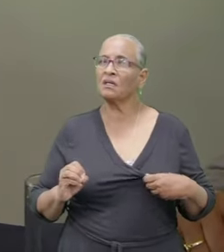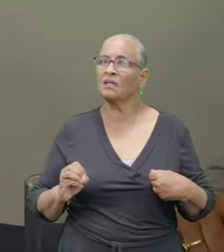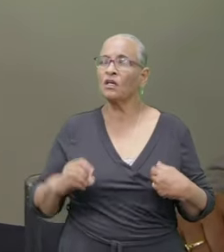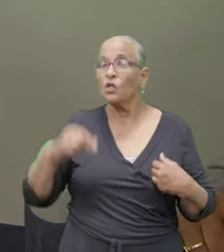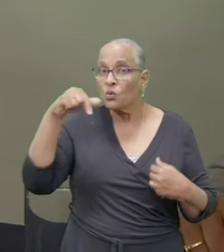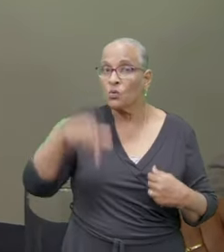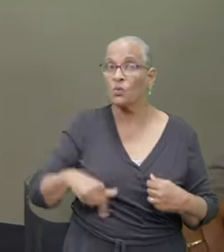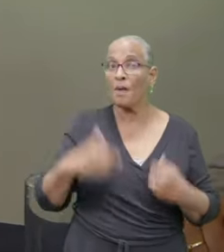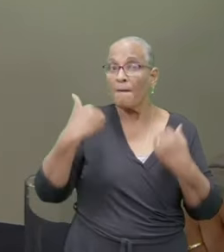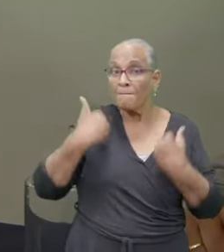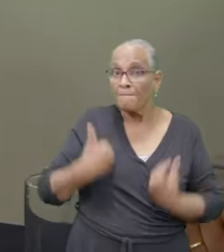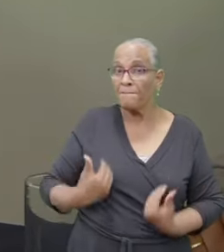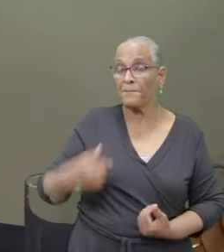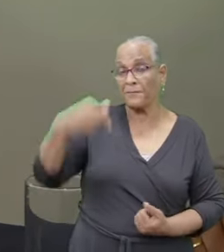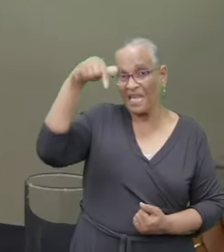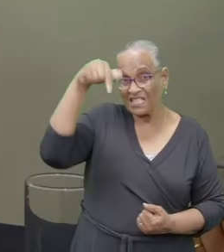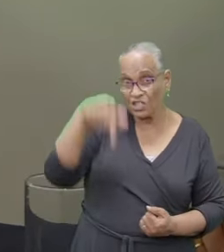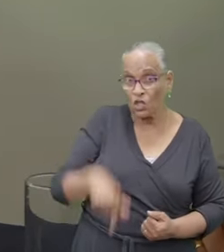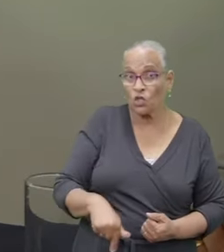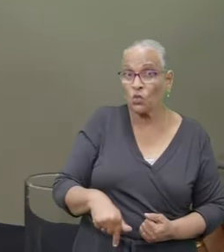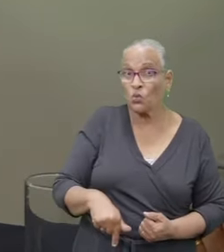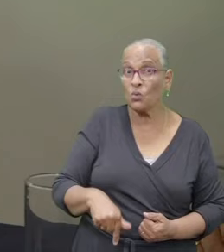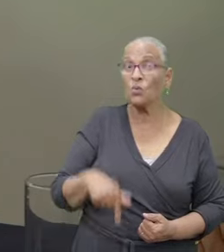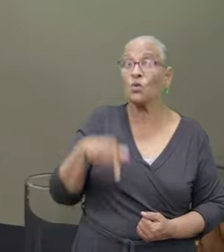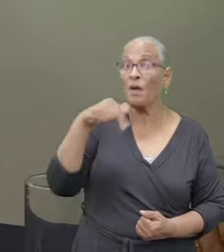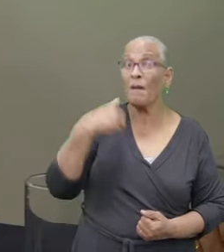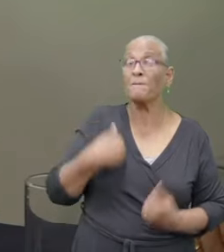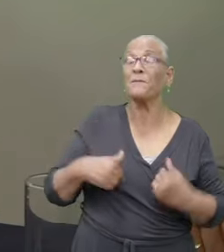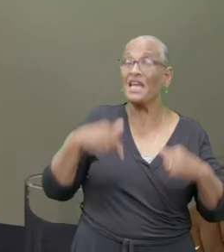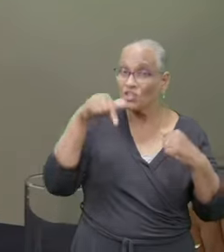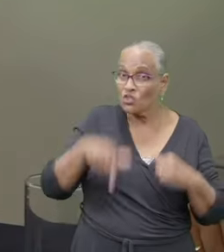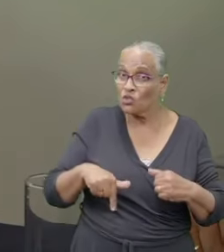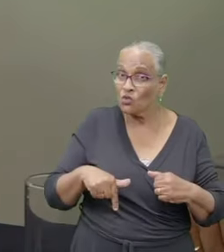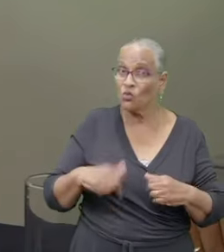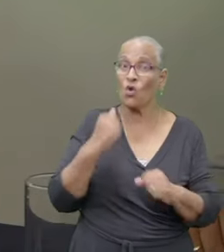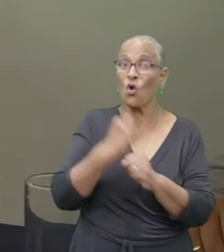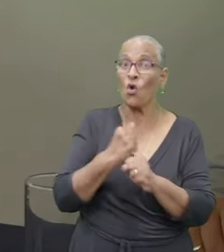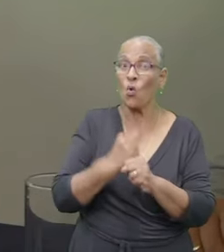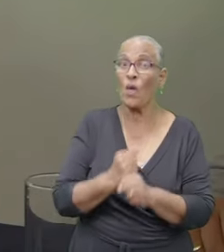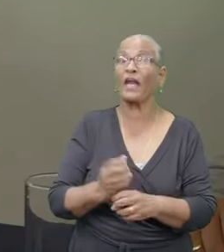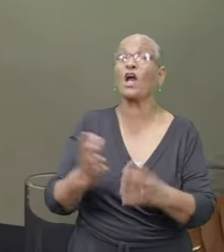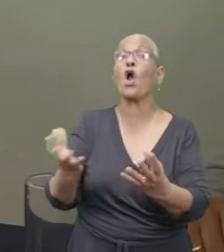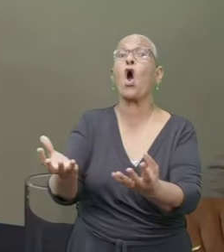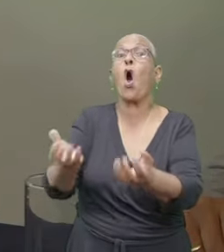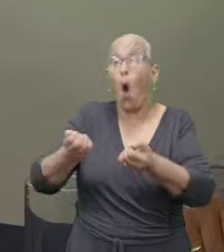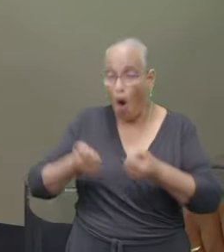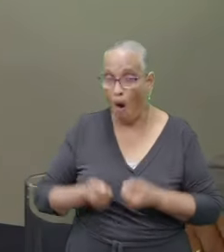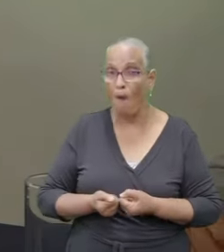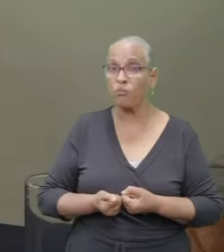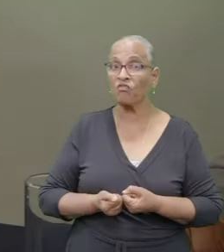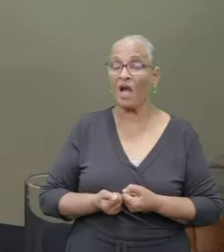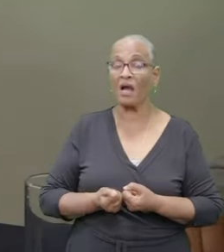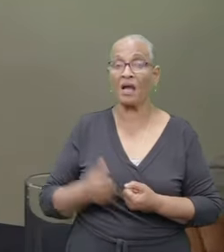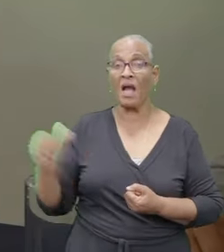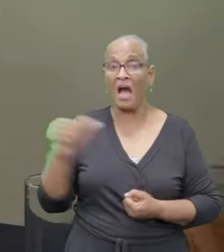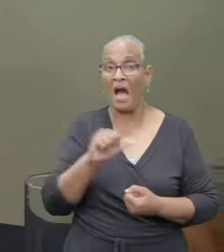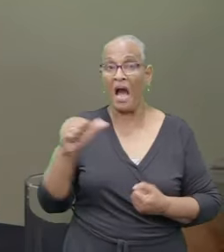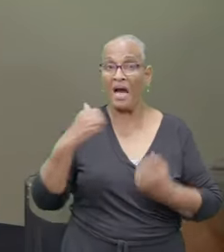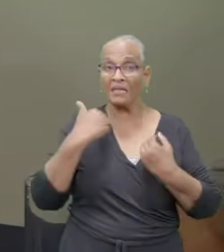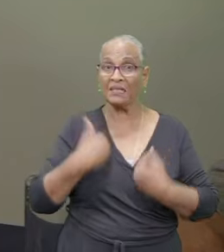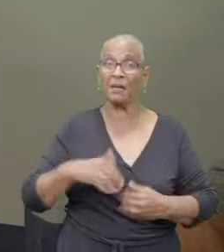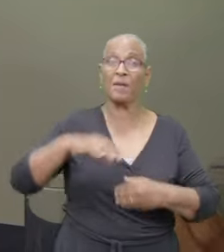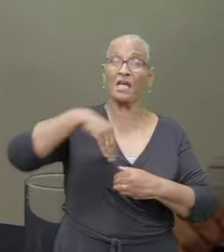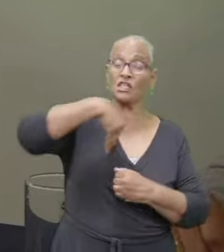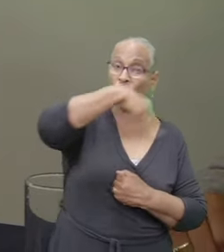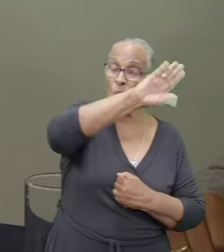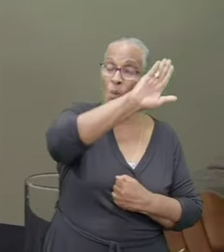opvangt van allemaal die al zijn weggetrokken, die al overwerkt zijn en nog steeds niet uitkomen en nog steeds de straat opgaan en nog steeds